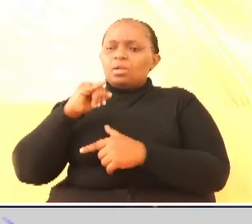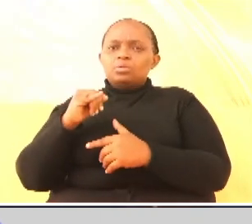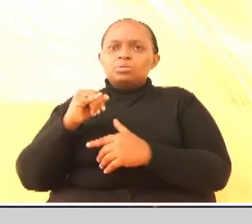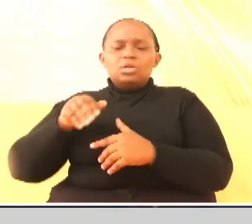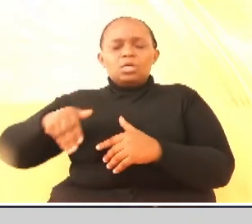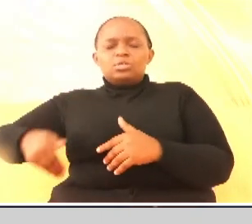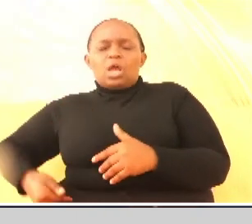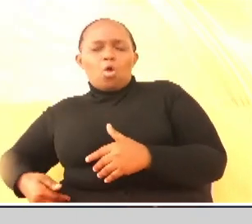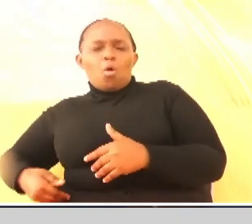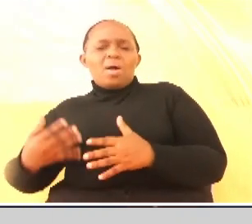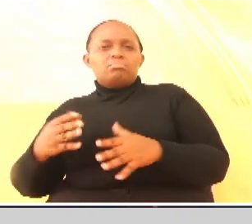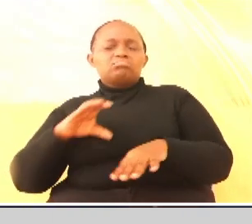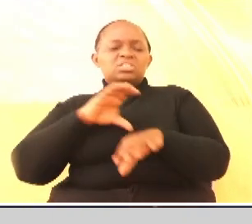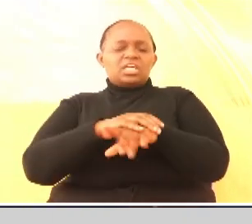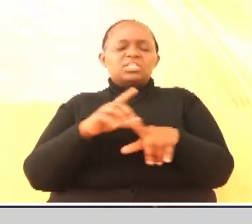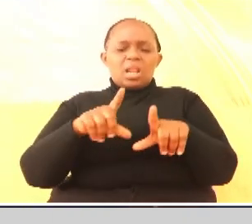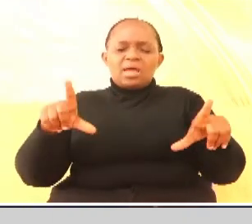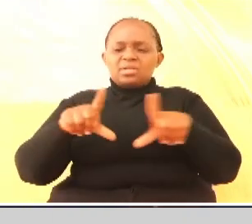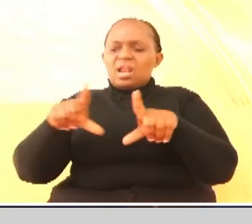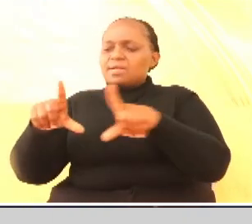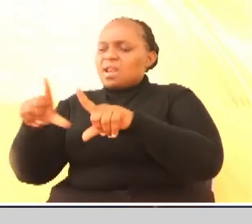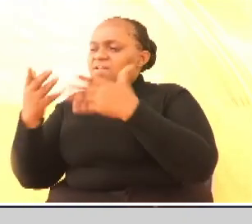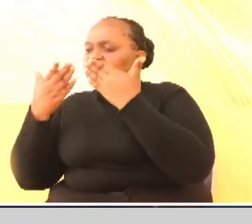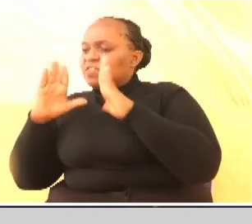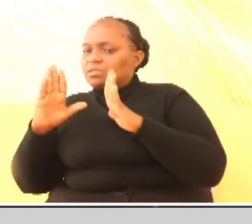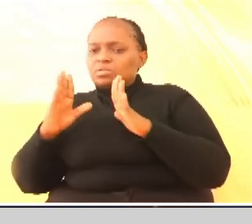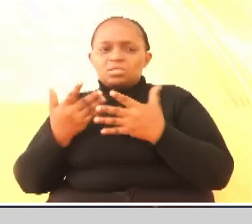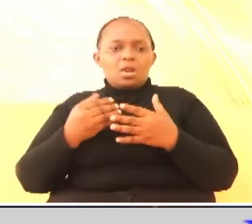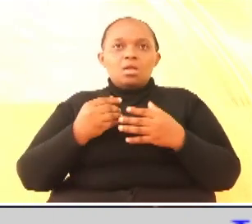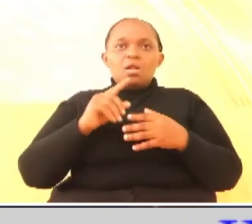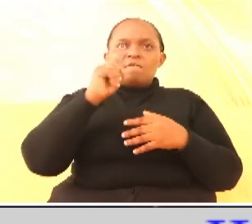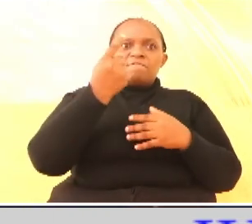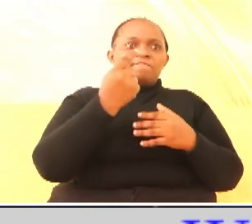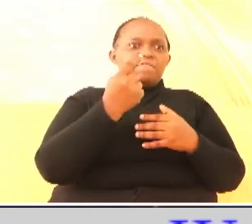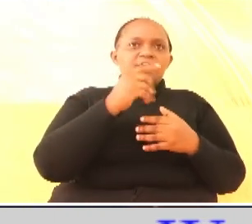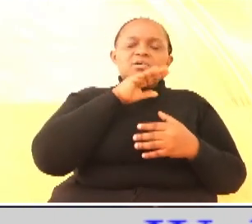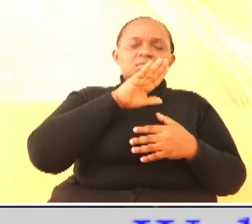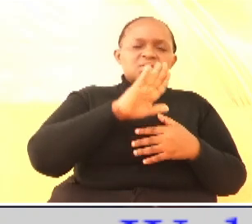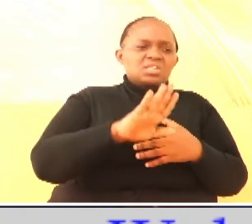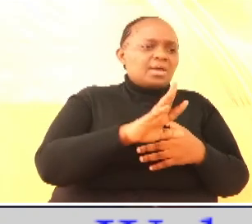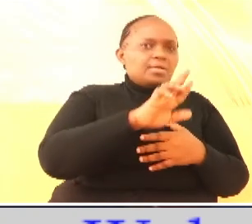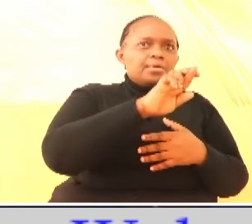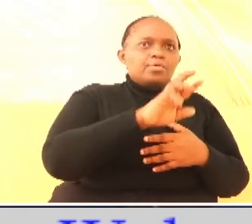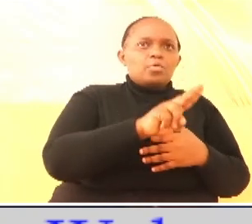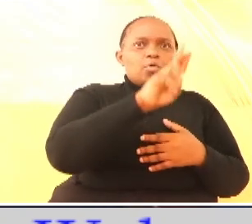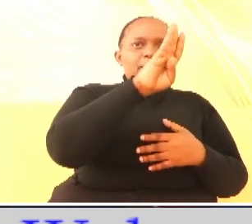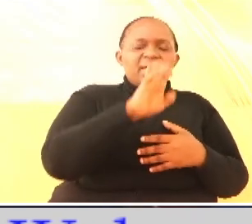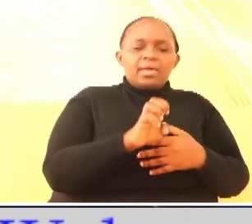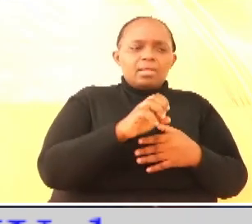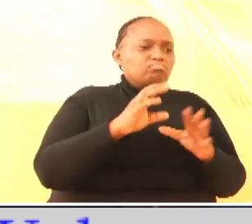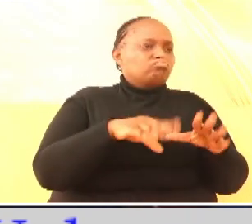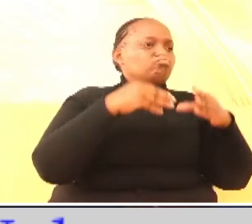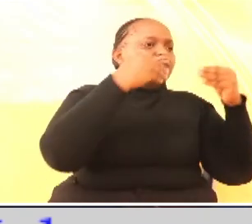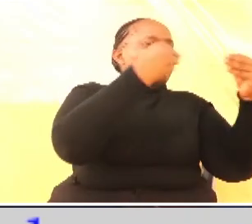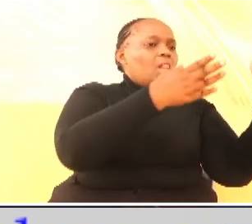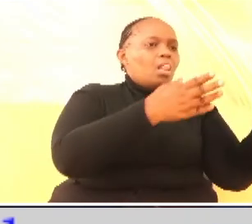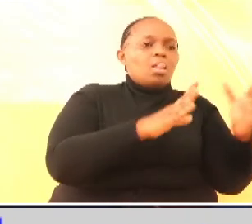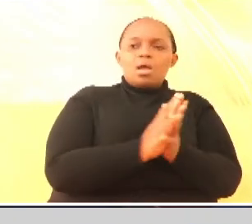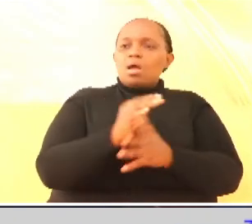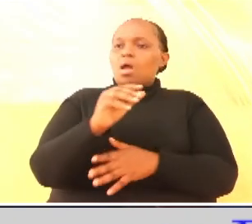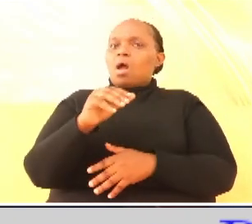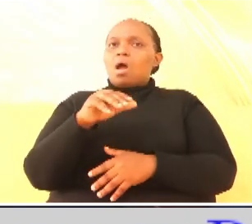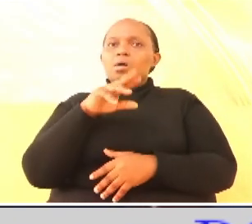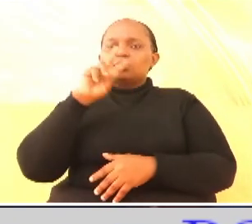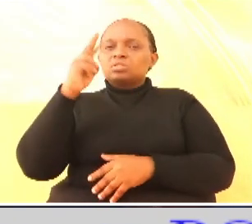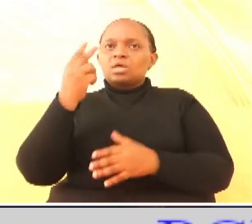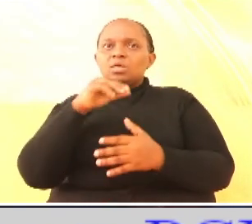broti, maguta. Wanaambia wewe Ruben mkae hapo, nyinyi watu wa Dan mkae hapo, nyinyi watu wa Juda pande hii.